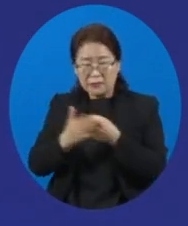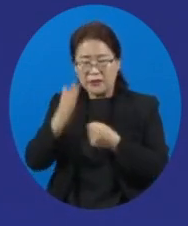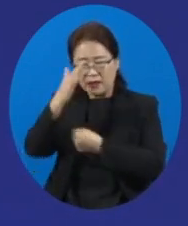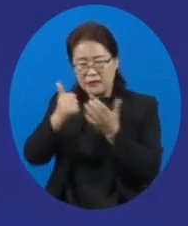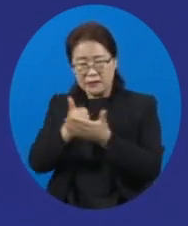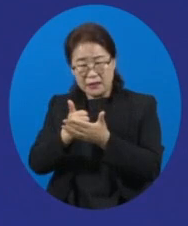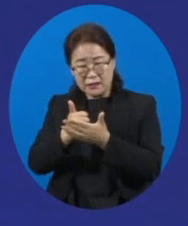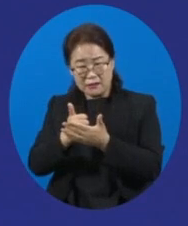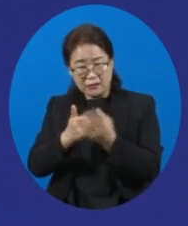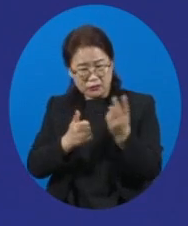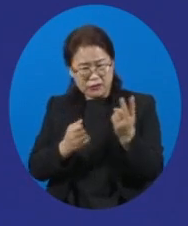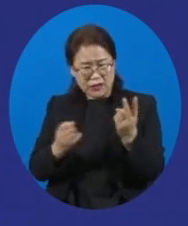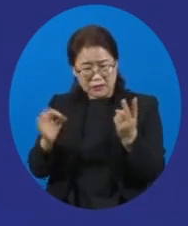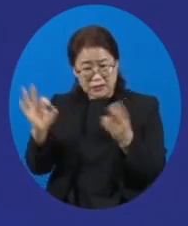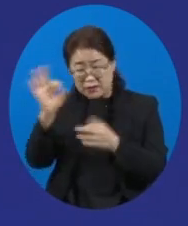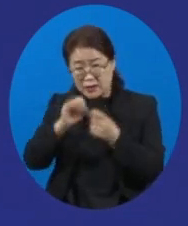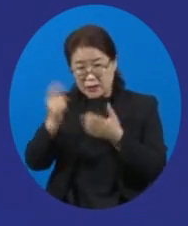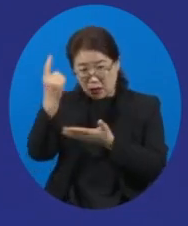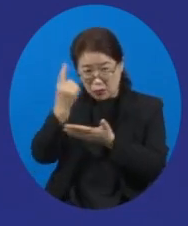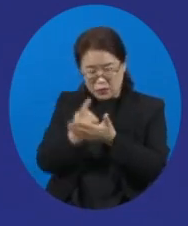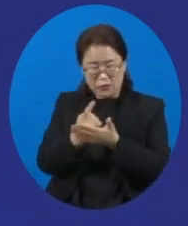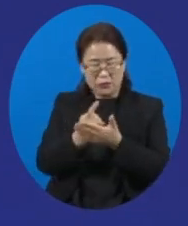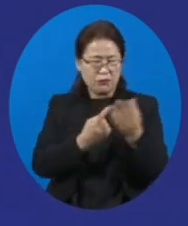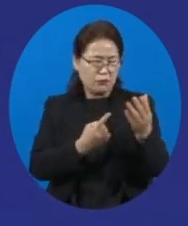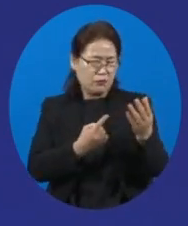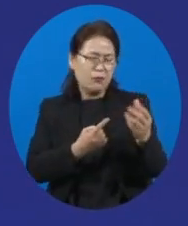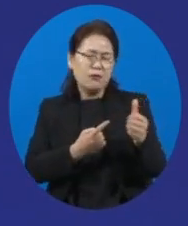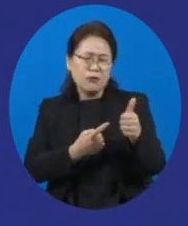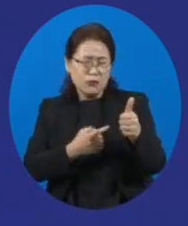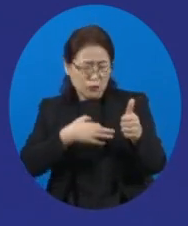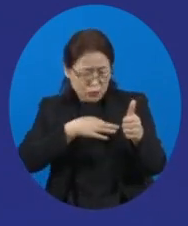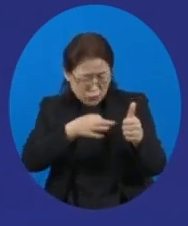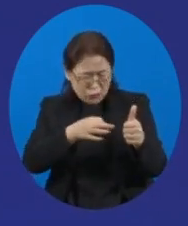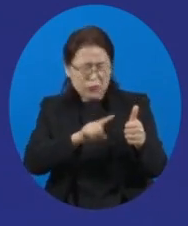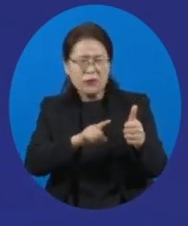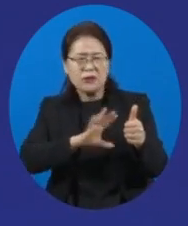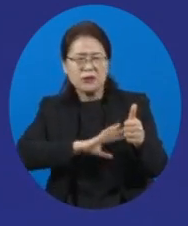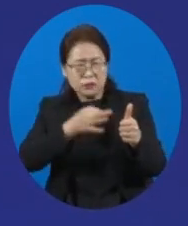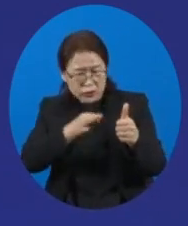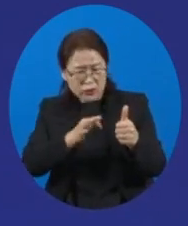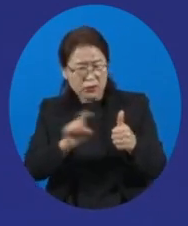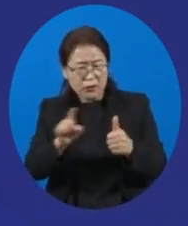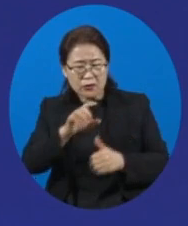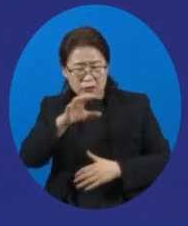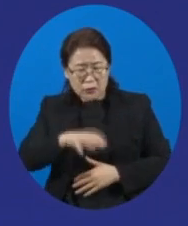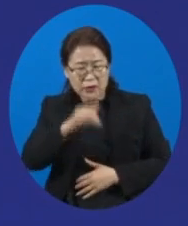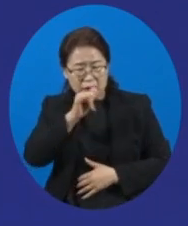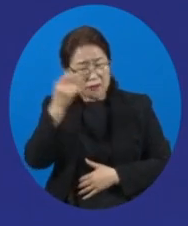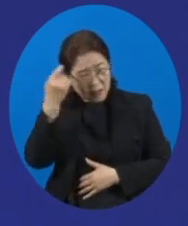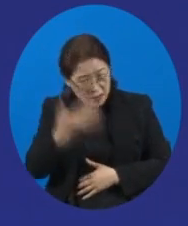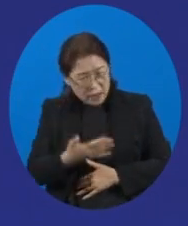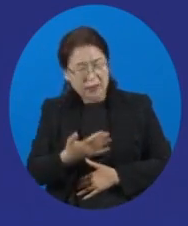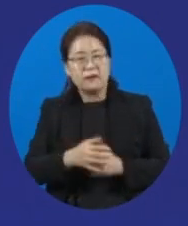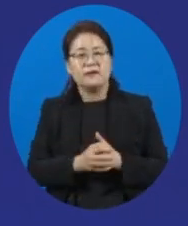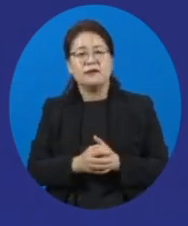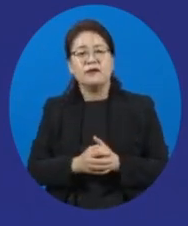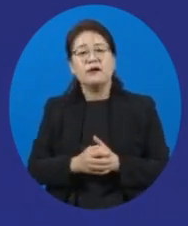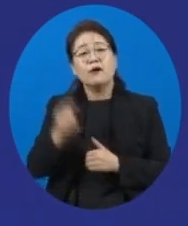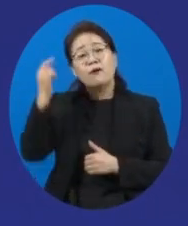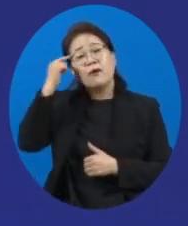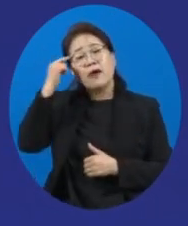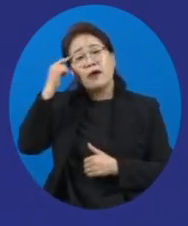그들을 찾아오셨습니다. 그리고 아담아, 내가 어디 있느냐라고 물으셨어요. 왜